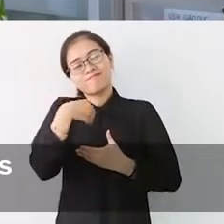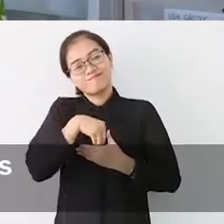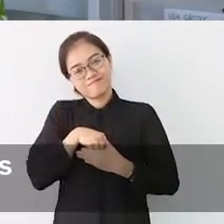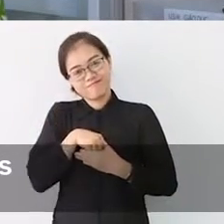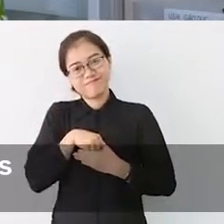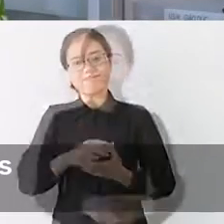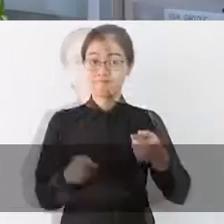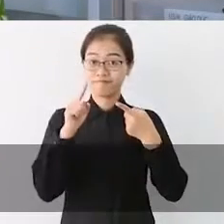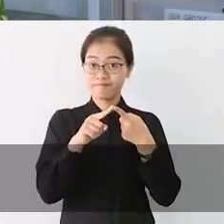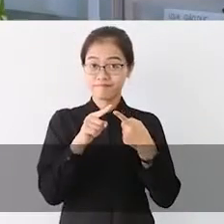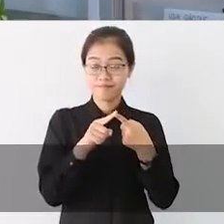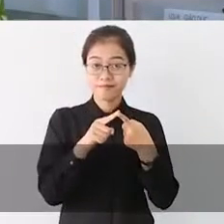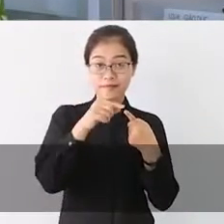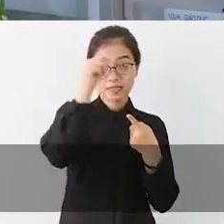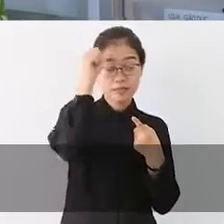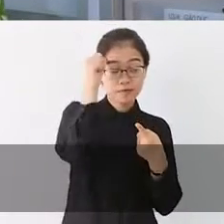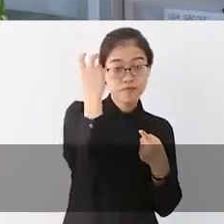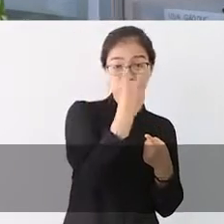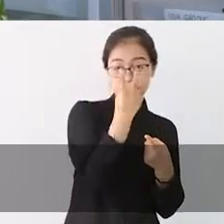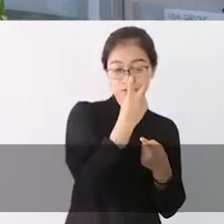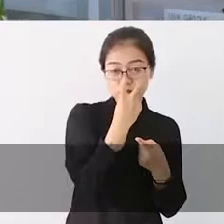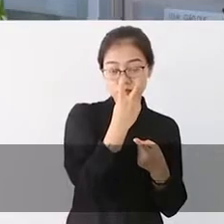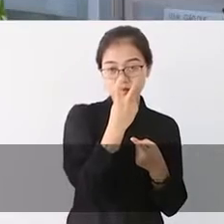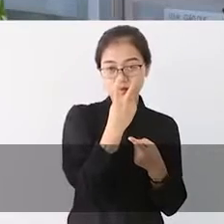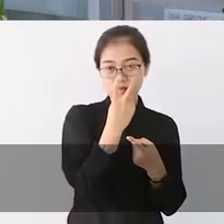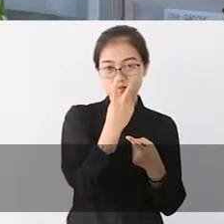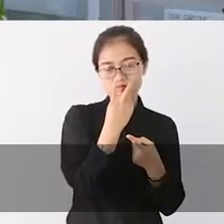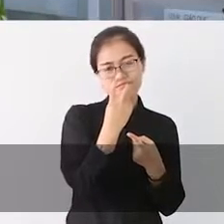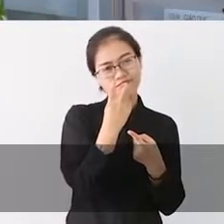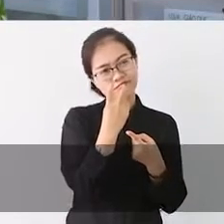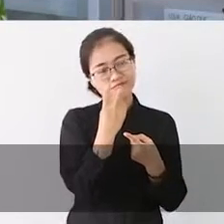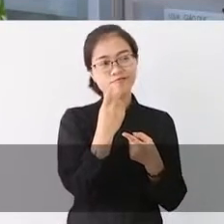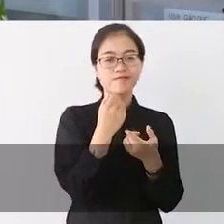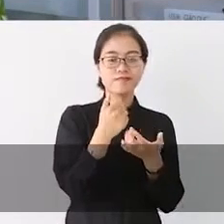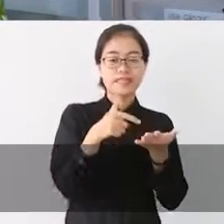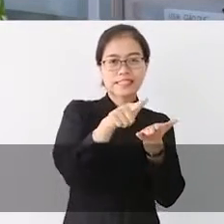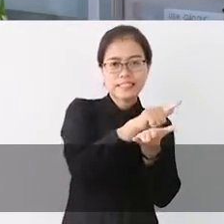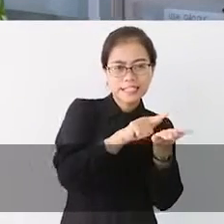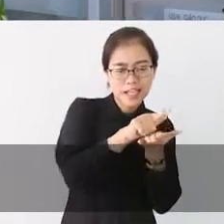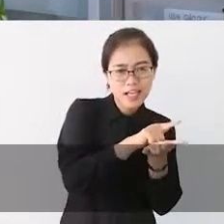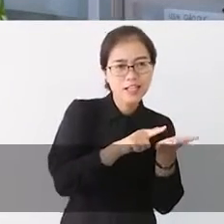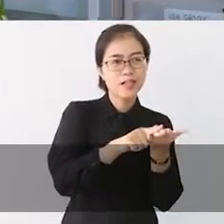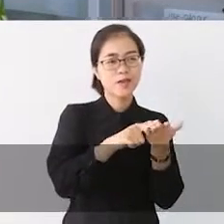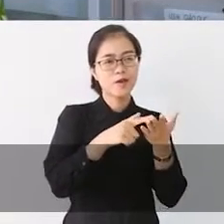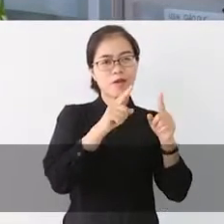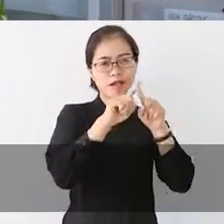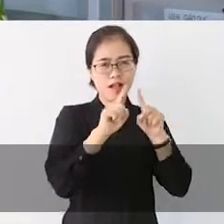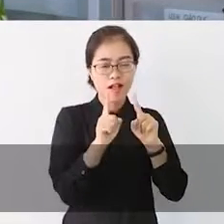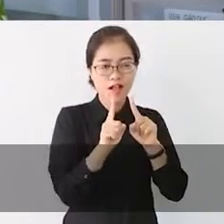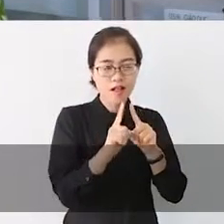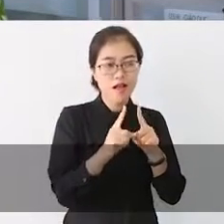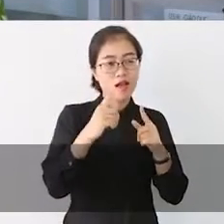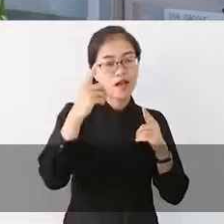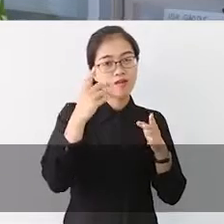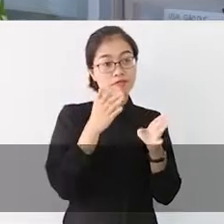là những người thực hiện. Thứ nhất là đối với các bạn sinh viên khiếm thị thì các bạn sẽ có khả năng nắm rõ và hiểu rõ hơn những